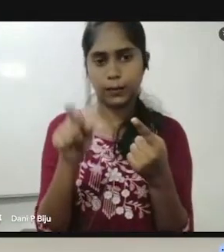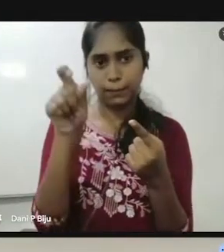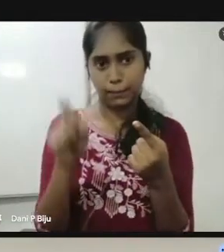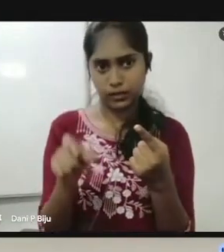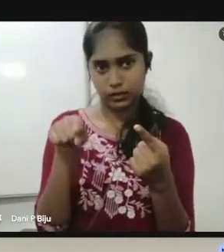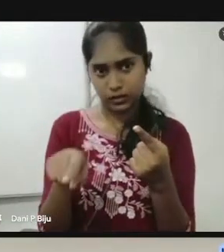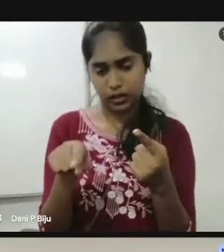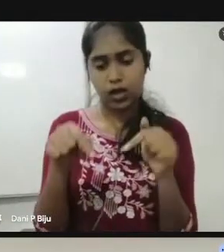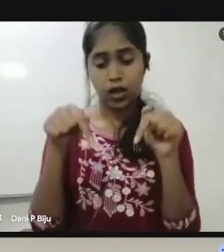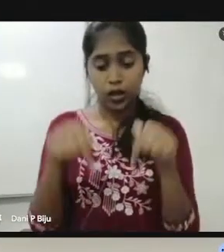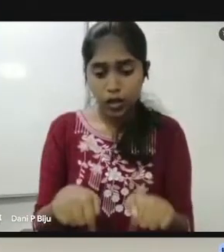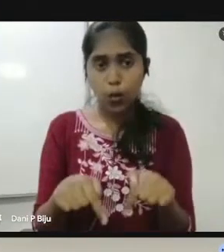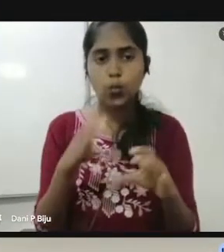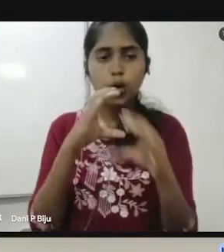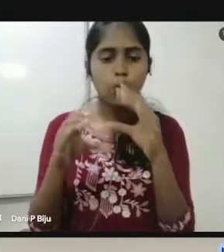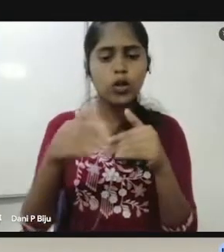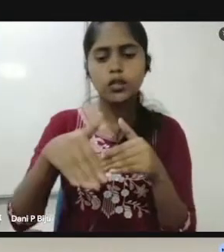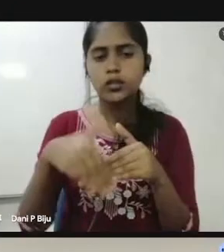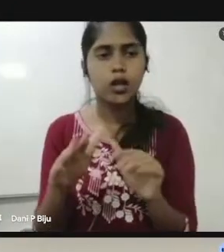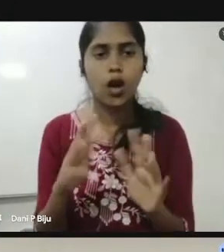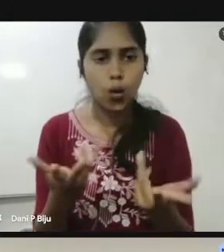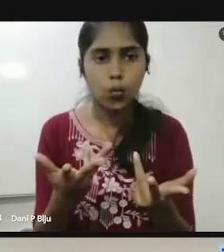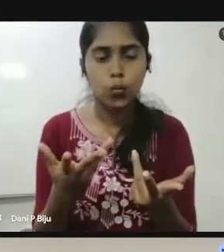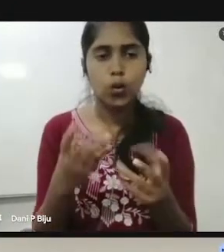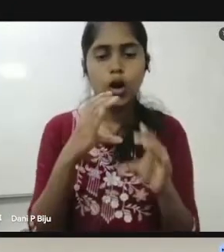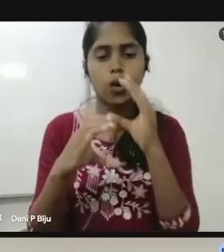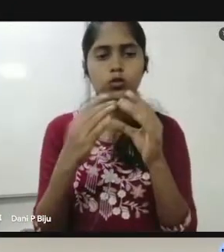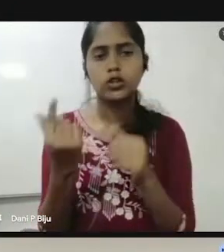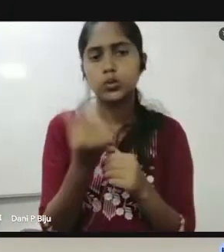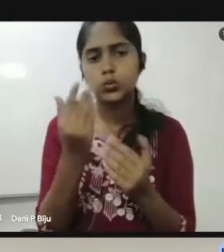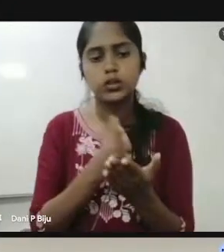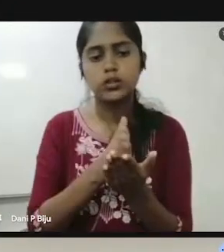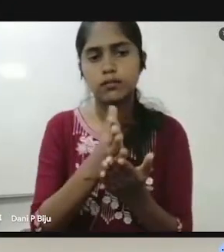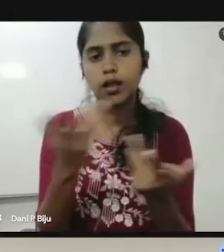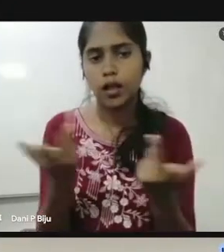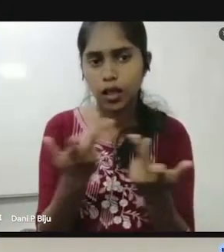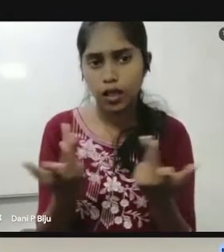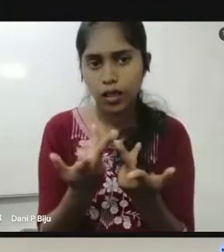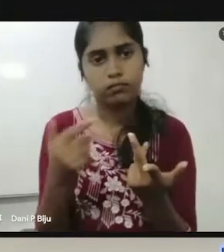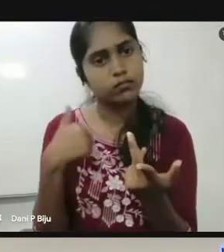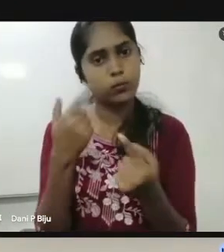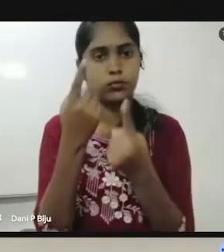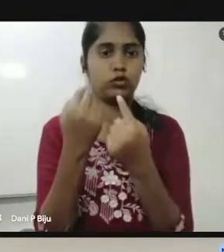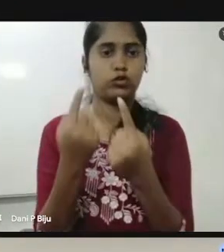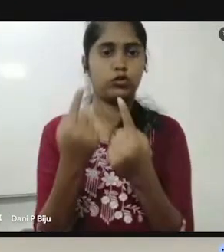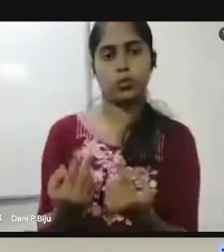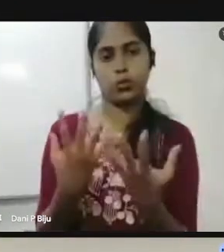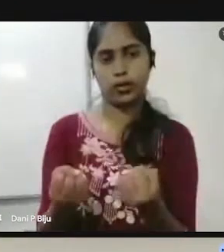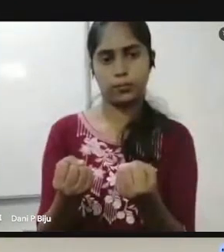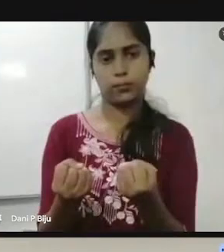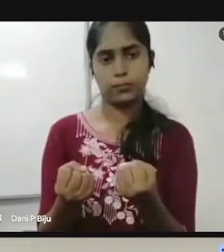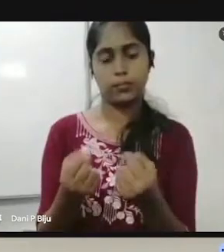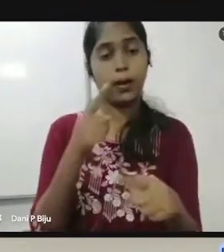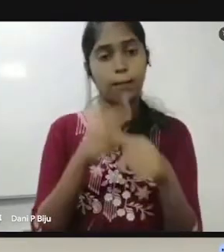ആശയവിനിമയം കൊണ്ടിരിക്കുന്നത്, ഇവർക്ക് കറന്റ്ലി ഒരു കമ്മ്യൂണിക്കേഷൻ ചെയ്യാൻ ഒരു മാർഗം ഉണ്ടോ, ഉണ്ടെങ്കിൽ എന്തുമാത്രം അത്